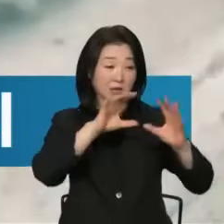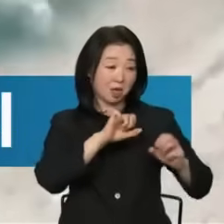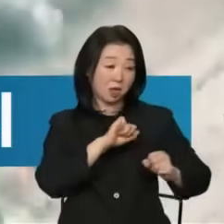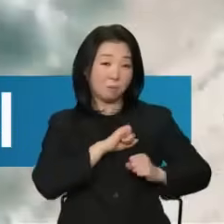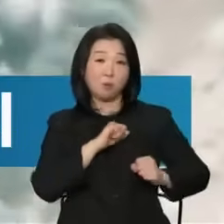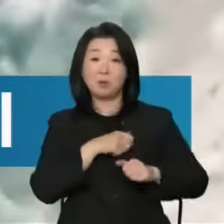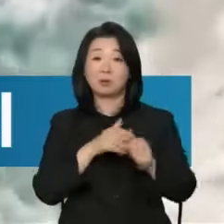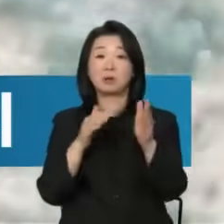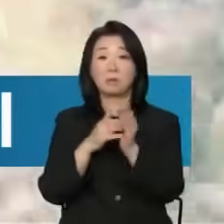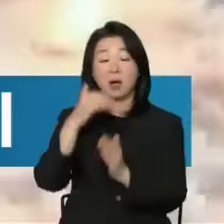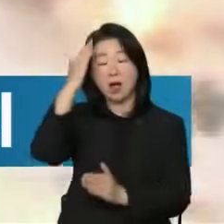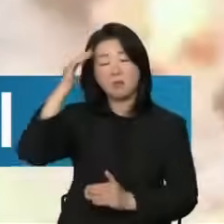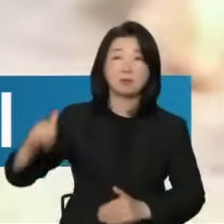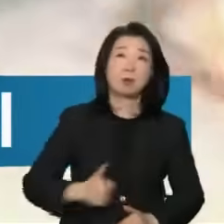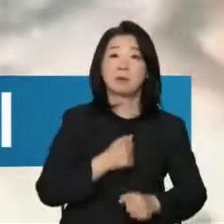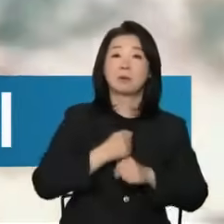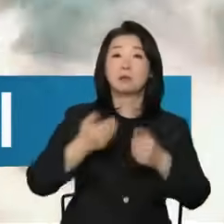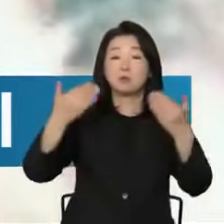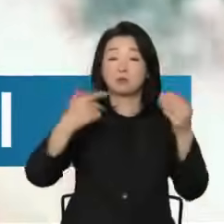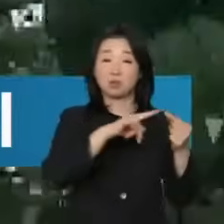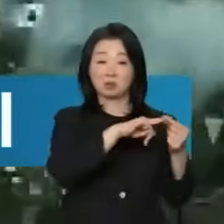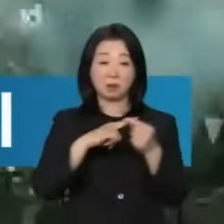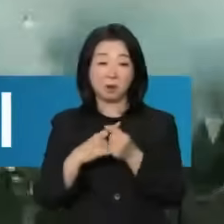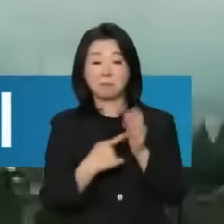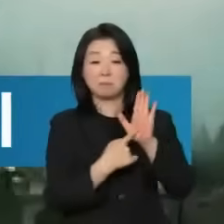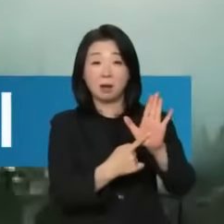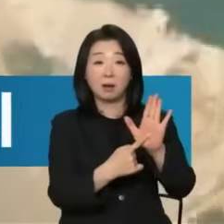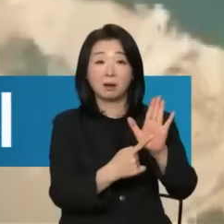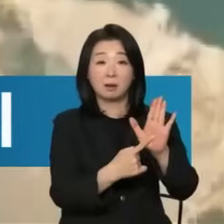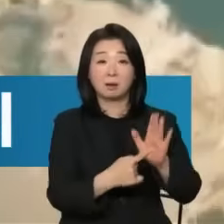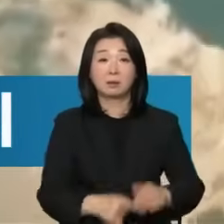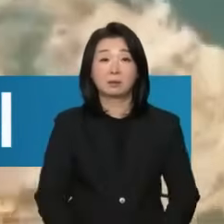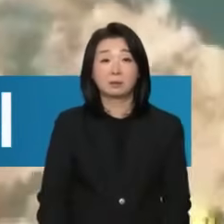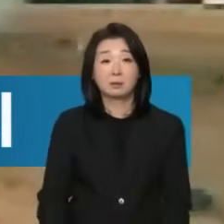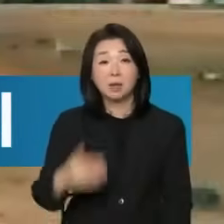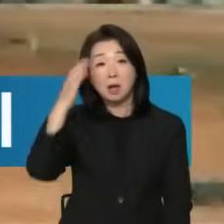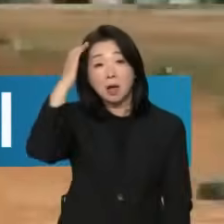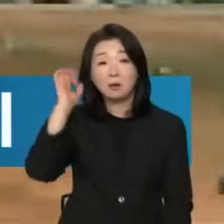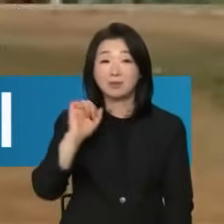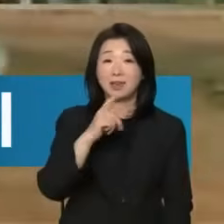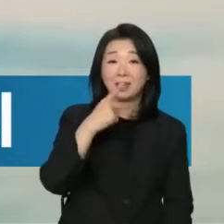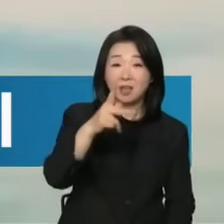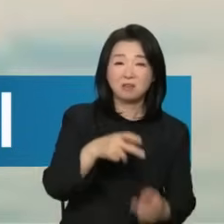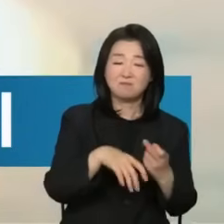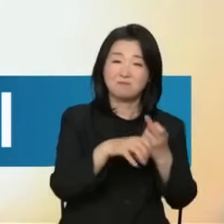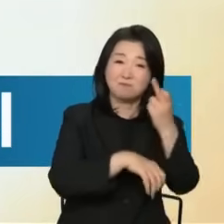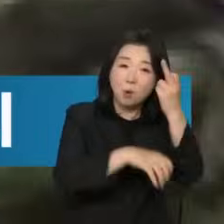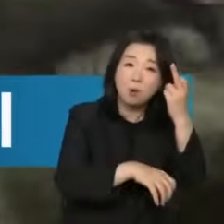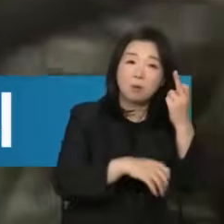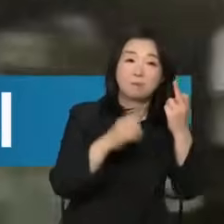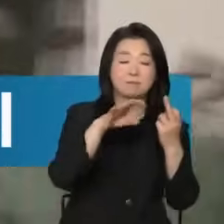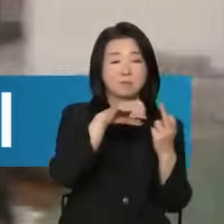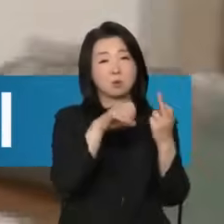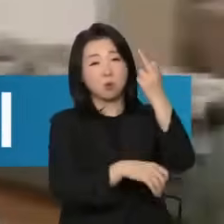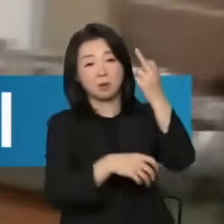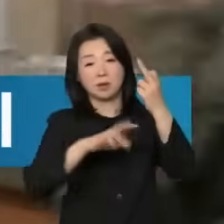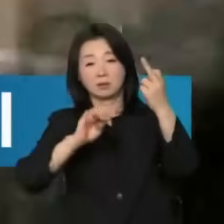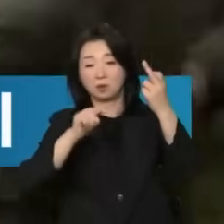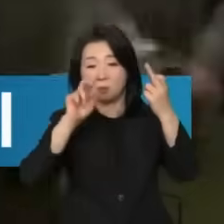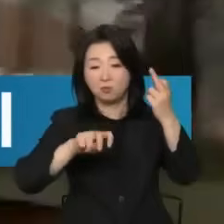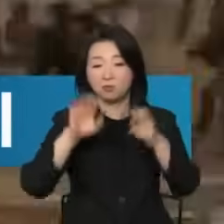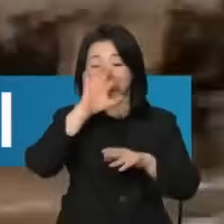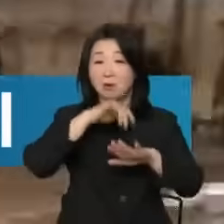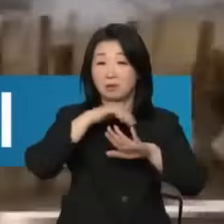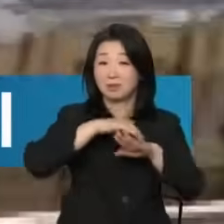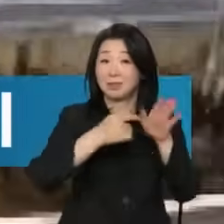2위인 한국을 열받게 했다. 이런 자막이 등장합니다. 국산 K9 자주포와 다연장 로켓 천무 등의 훈련 영상이